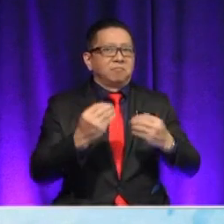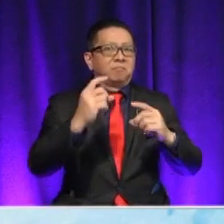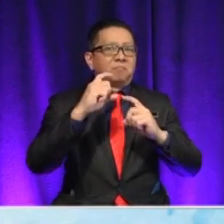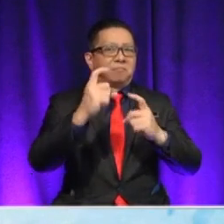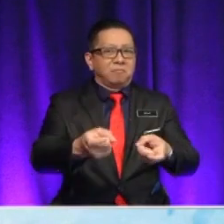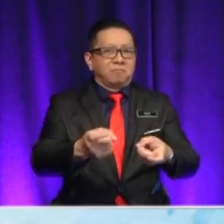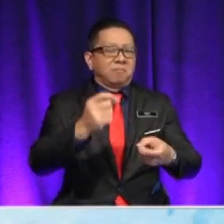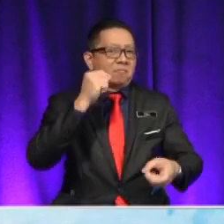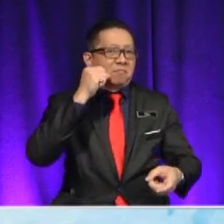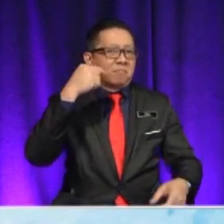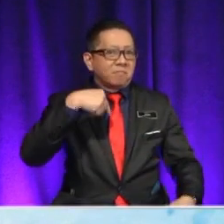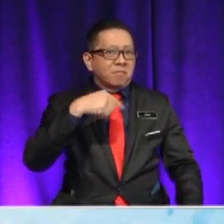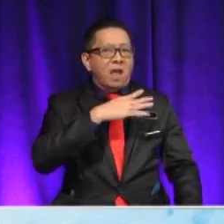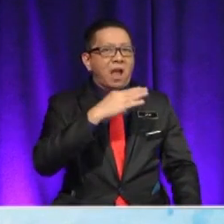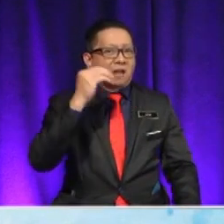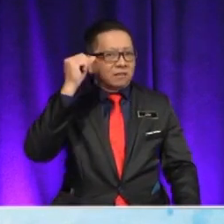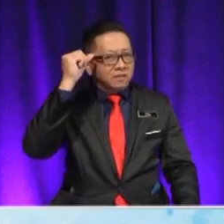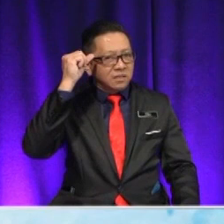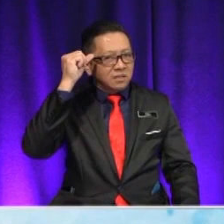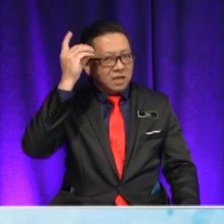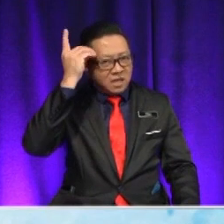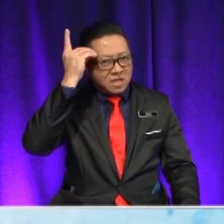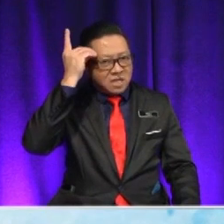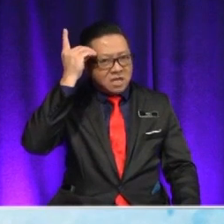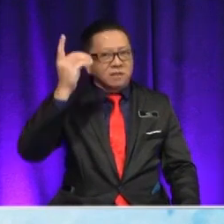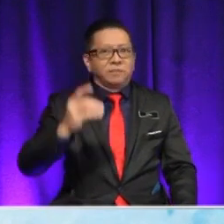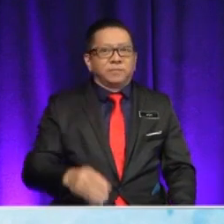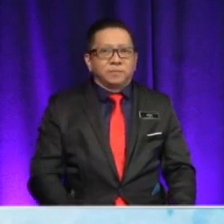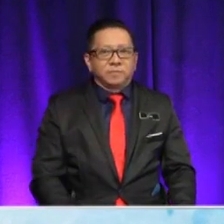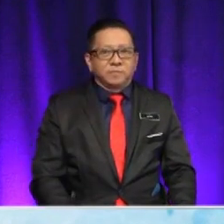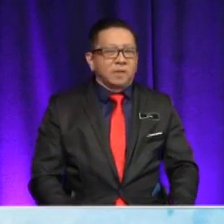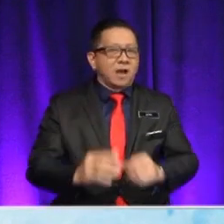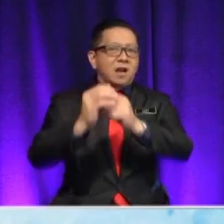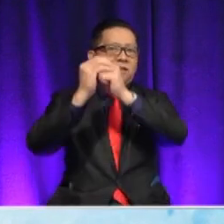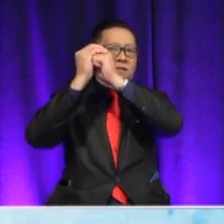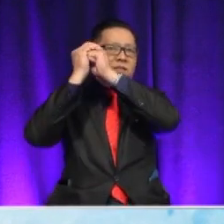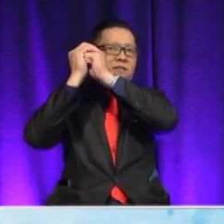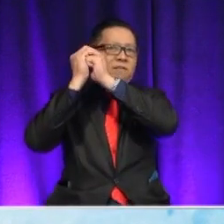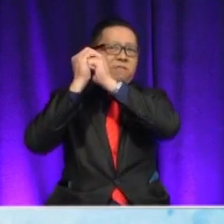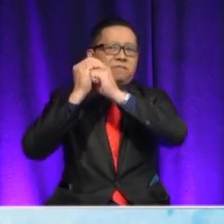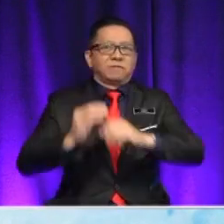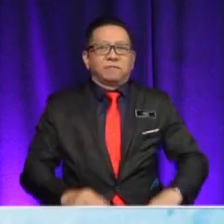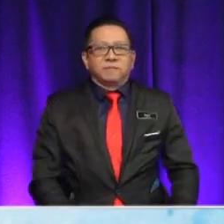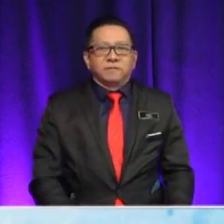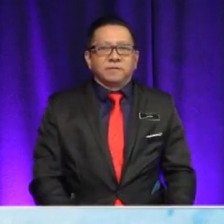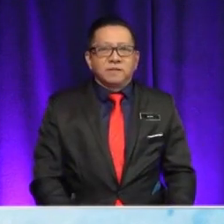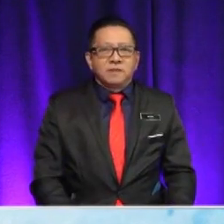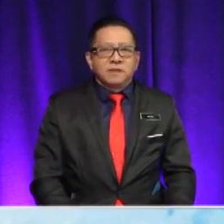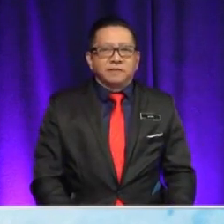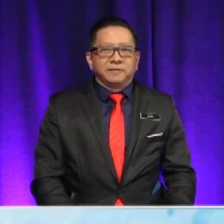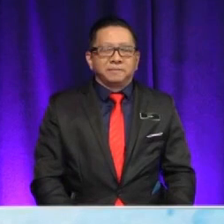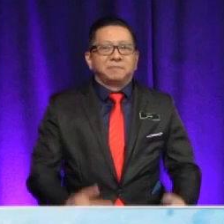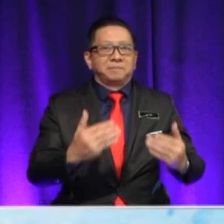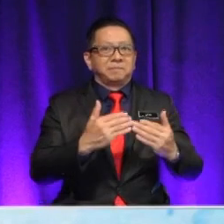kepada Akila. Akila dan Danish cikgu ya? Akila dan Danish. Baiklah, tahniah. Silakan cikgu. Tahniah. Okey, jadi cikgu Farah